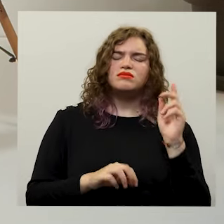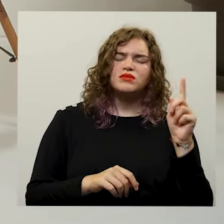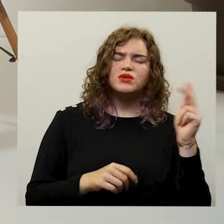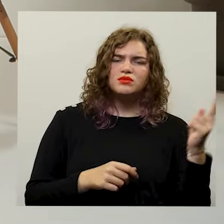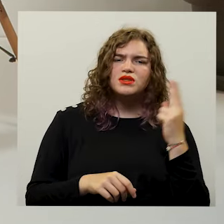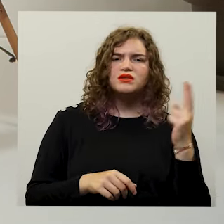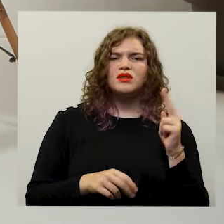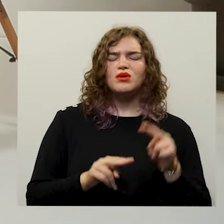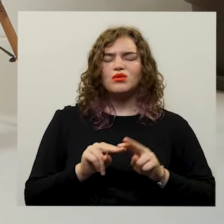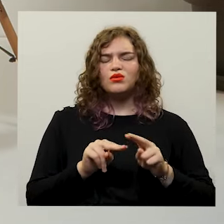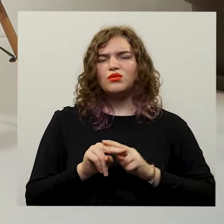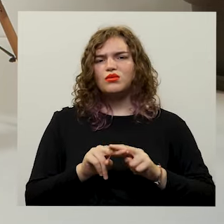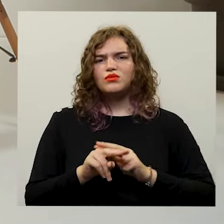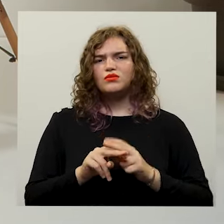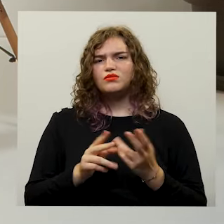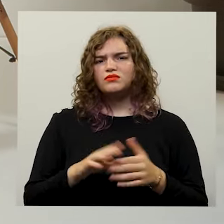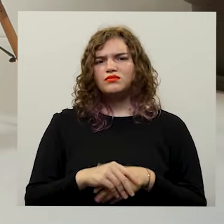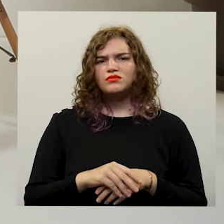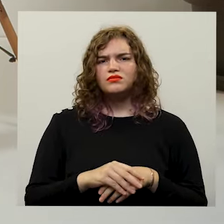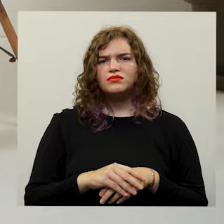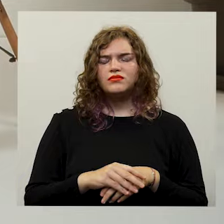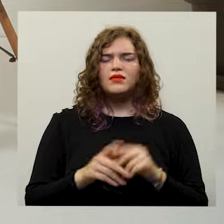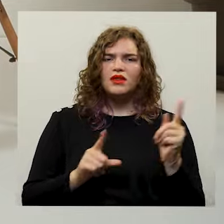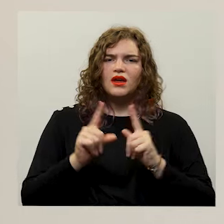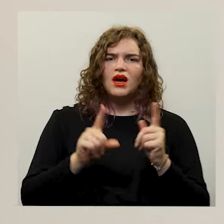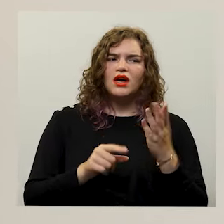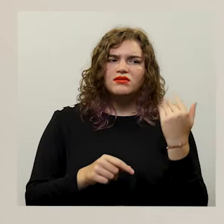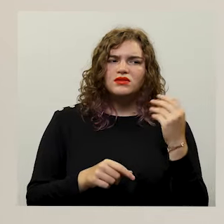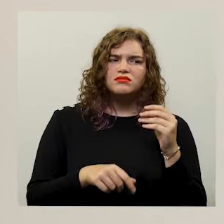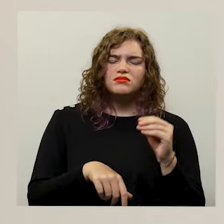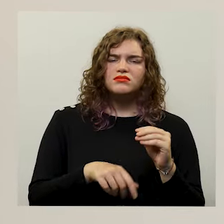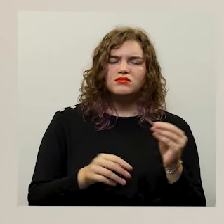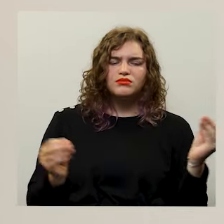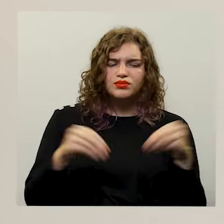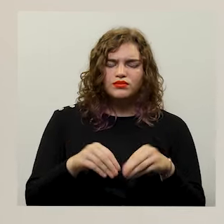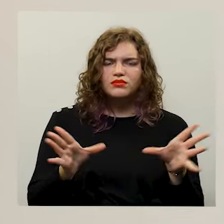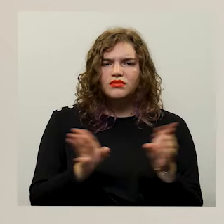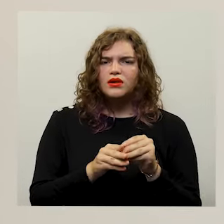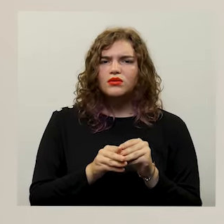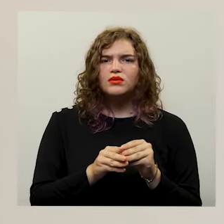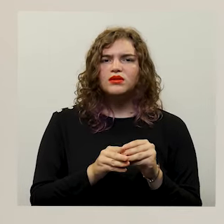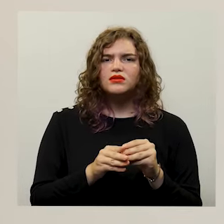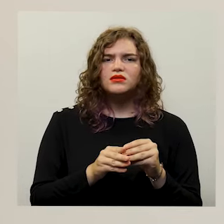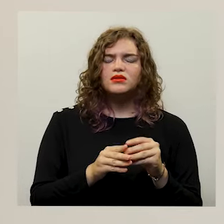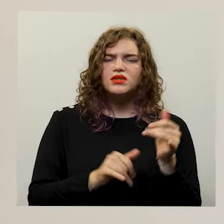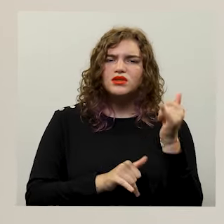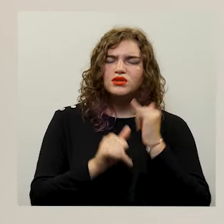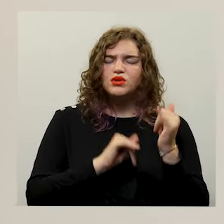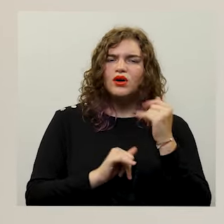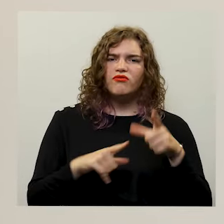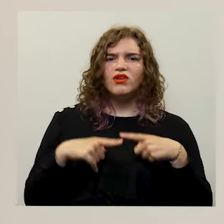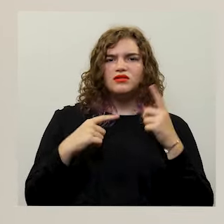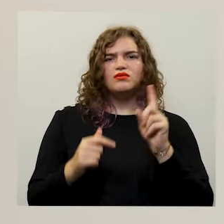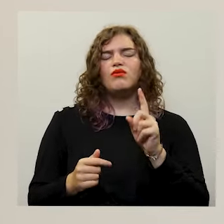despre... Cum, dacă ar fi să sintetizez așa istoria vieții voastre, ar